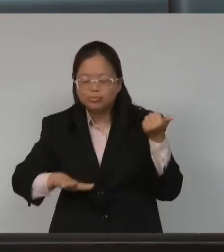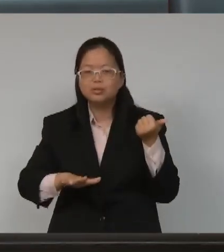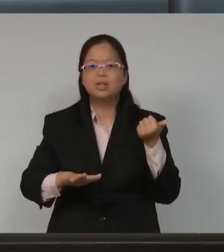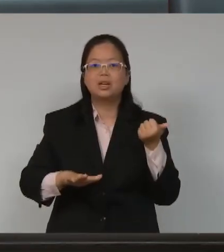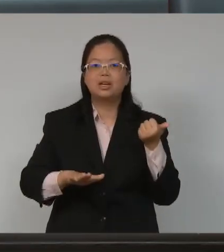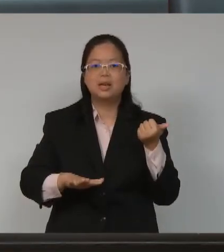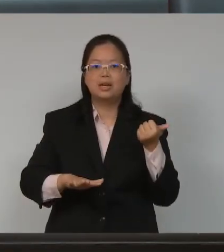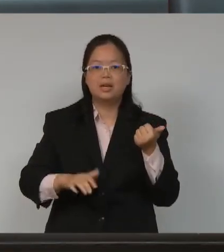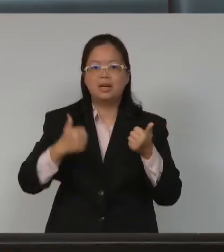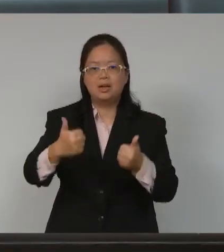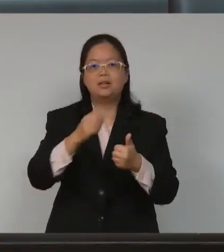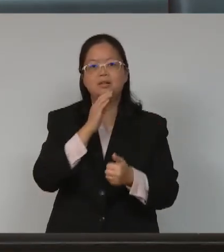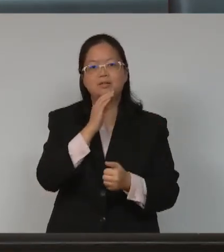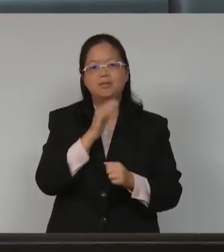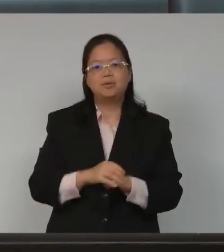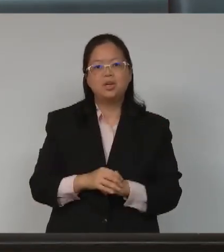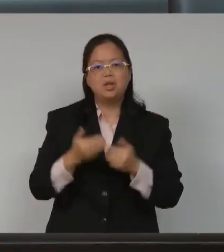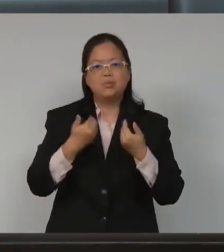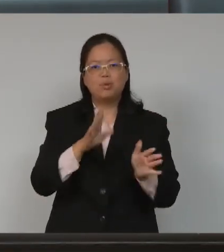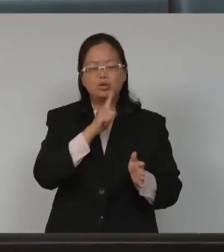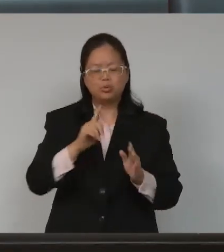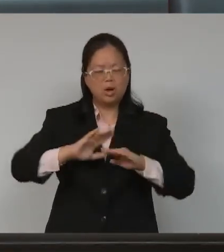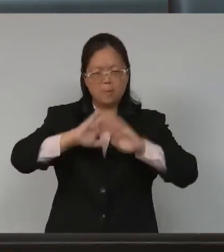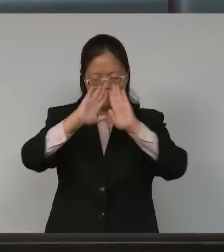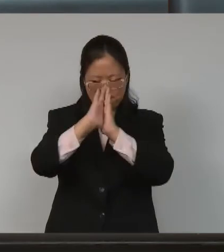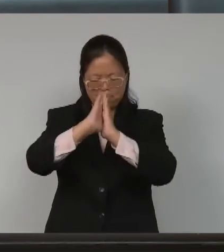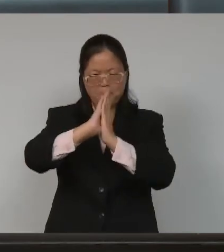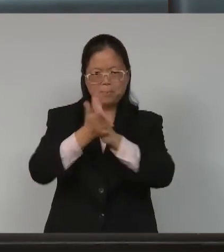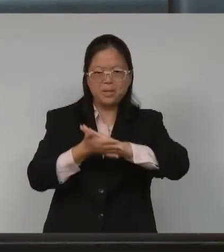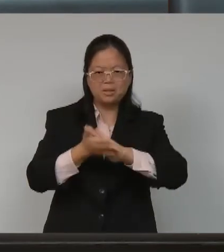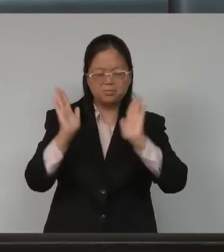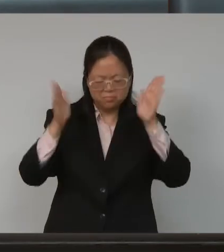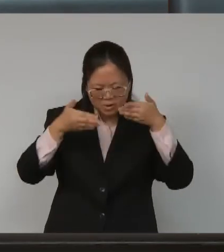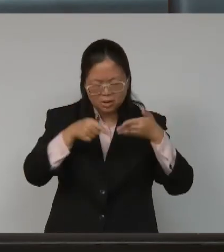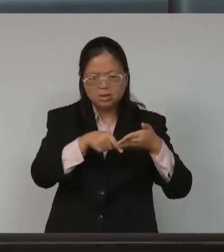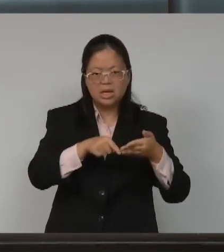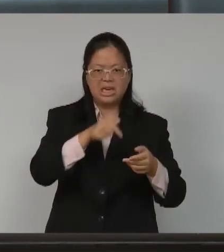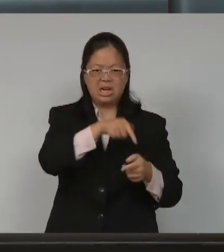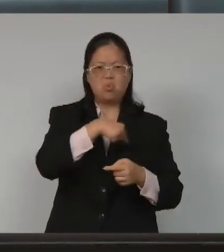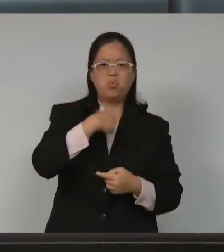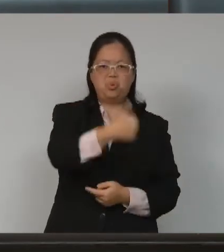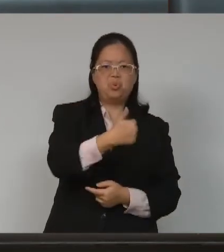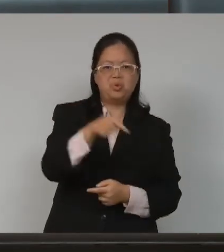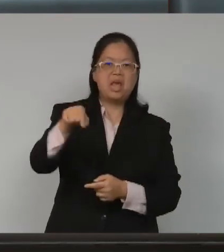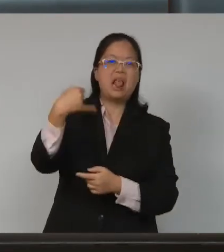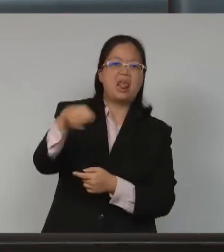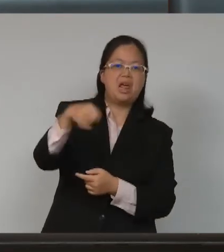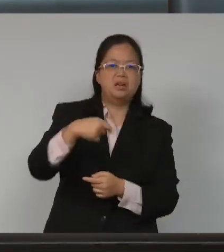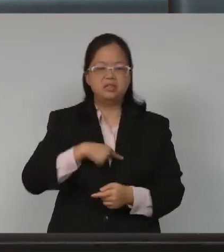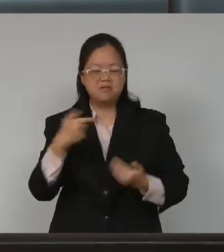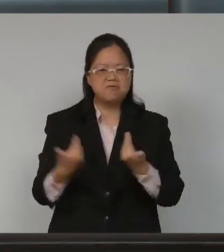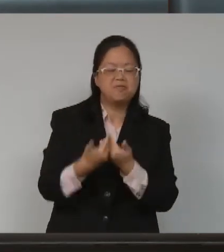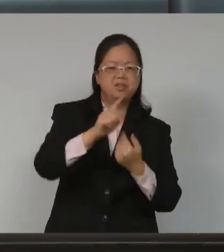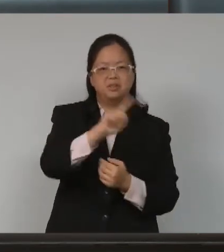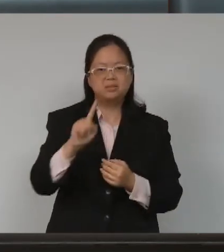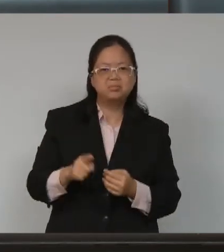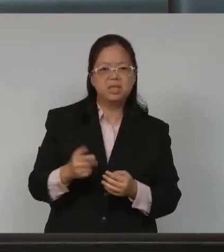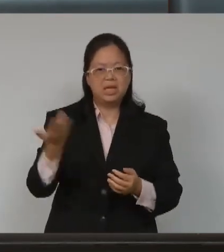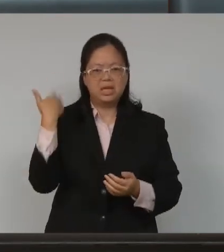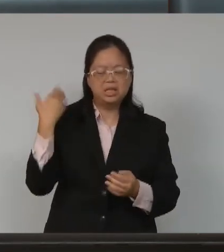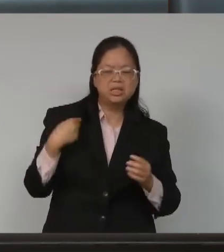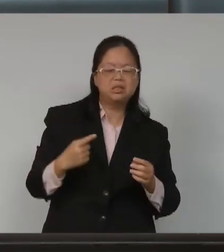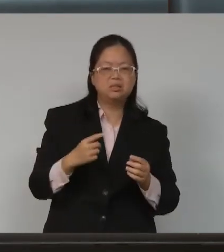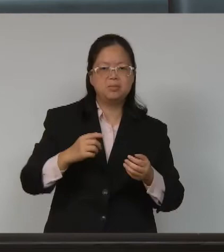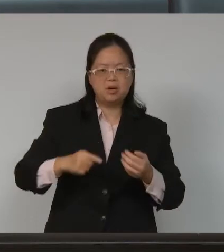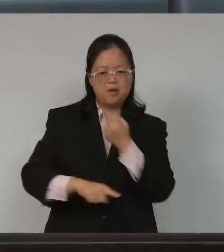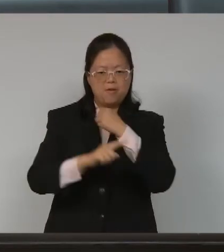容易。比较不容易说，啊，好像就限于说这个比较，谁对谁错，然后谁背叛了谁的原则，这